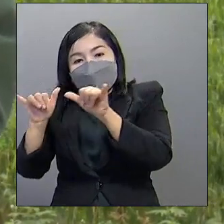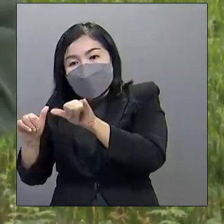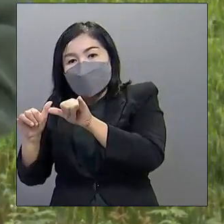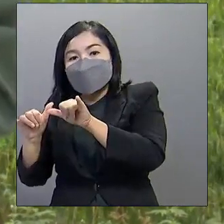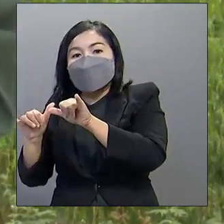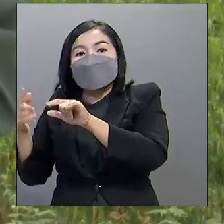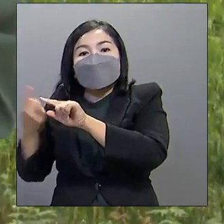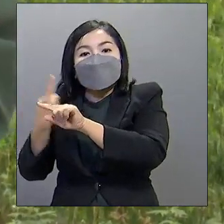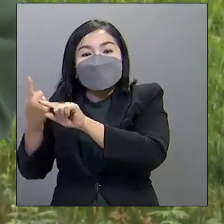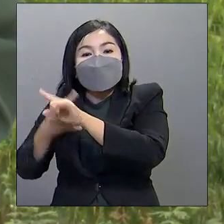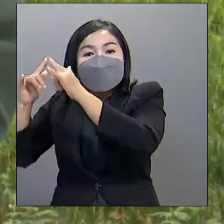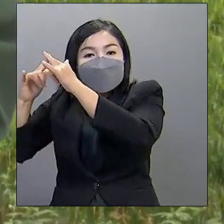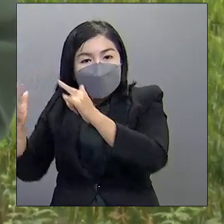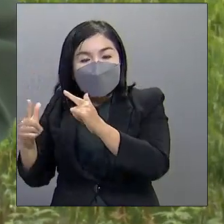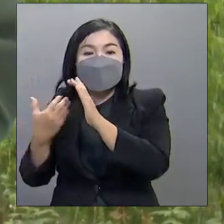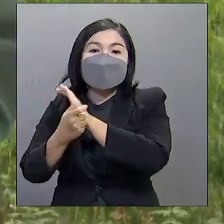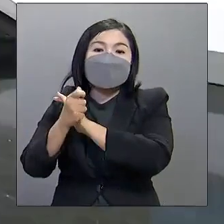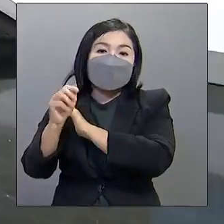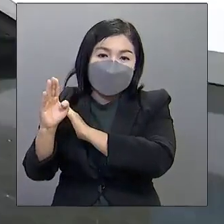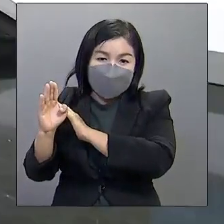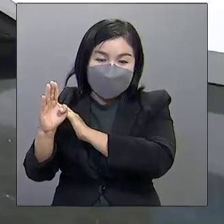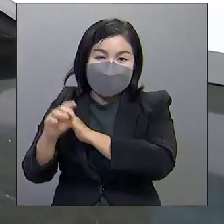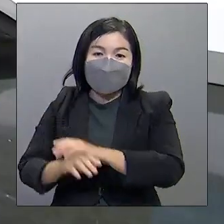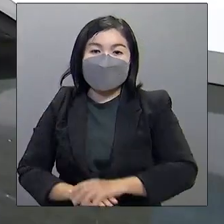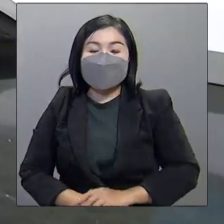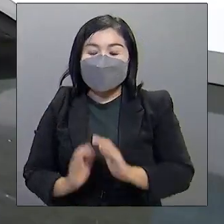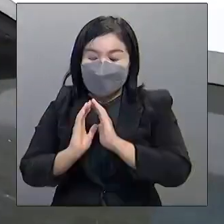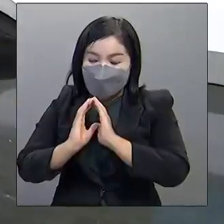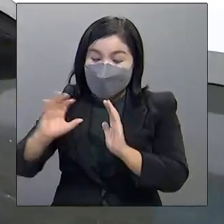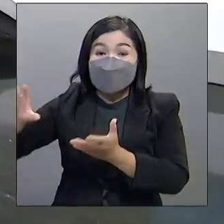ากที่สุดในเขตเทศบาลนครอุบลราชธานีค่ะ คุณค่ะคุณจิรพรค่ะ